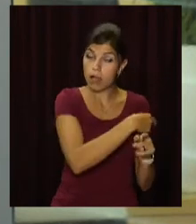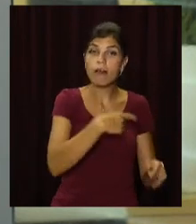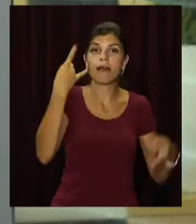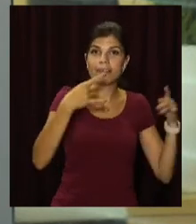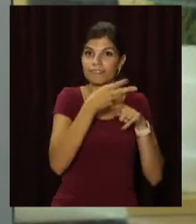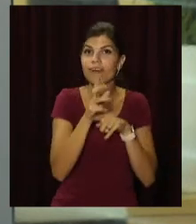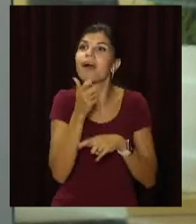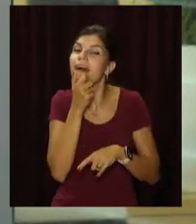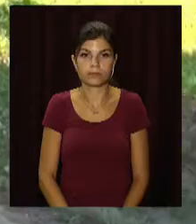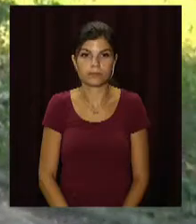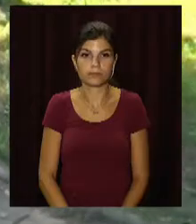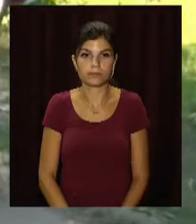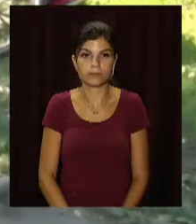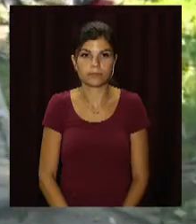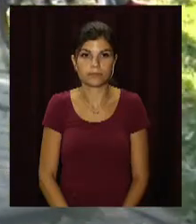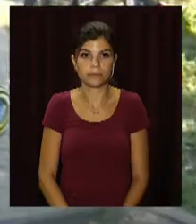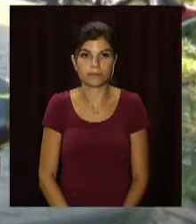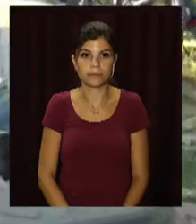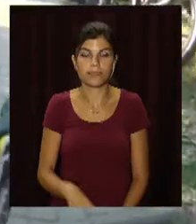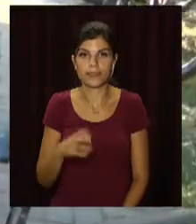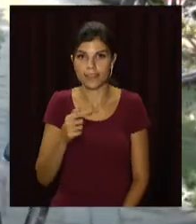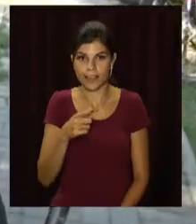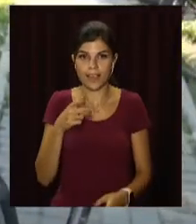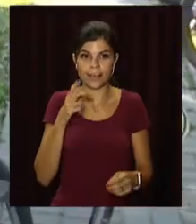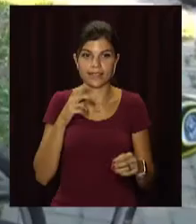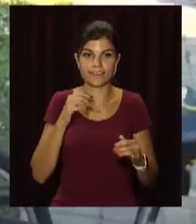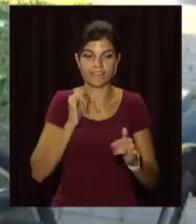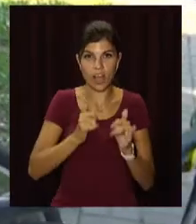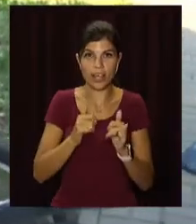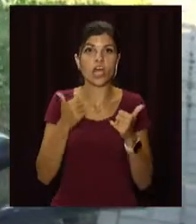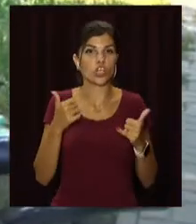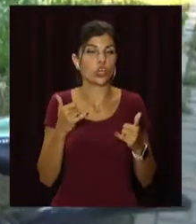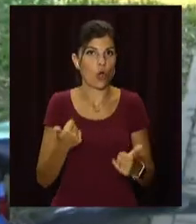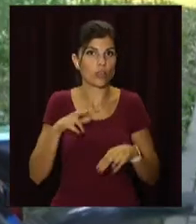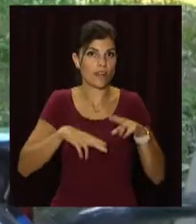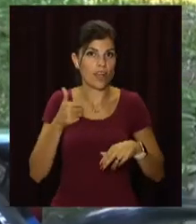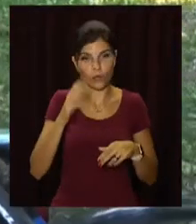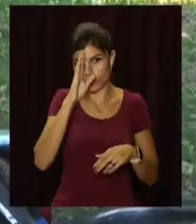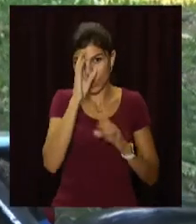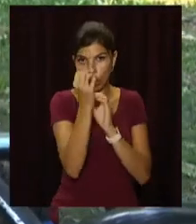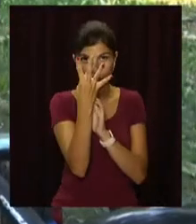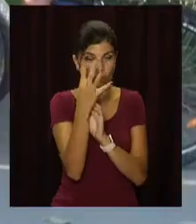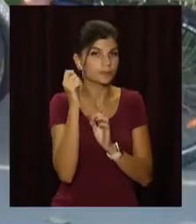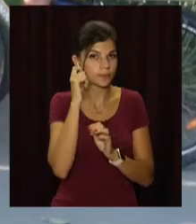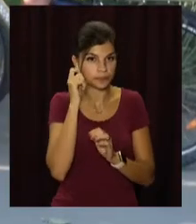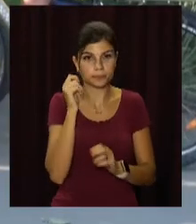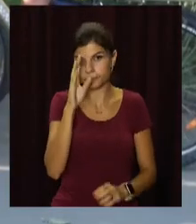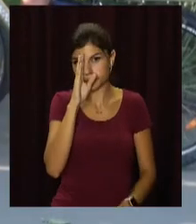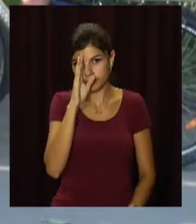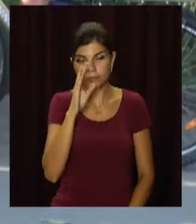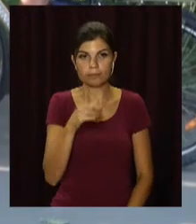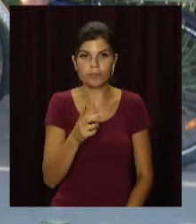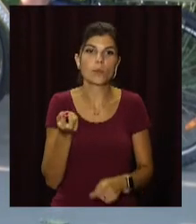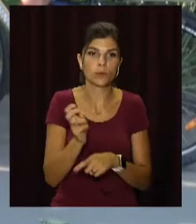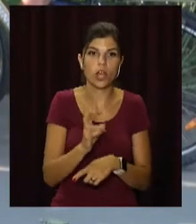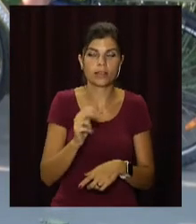«Відкритого». На залізному коні та з гарним настроєм 14-річний мешканець Обухівки Владислав Лиходій